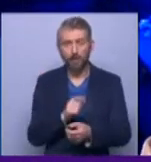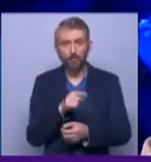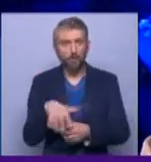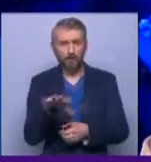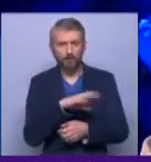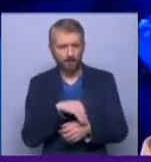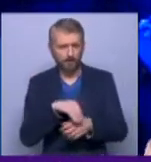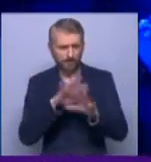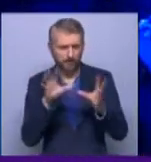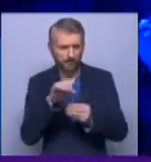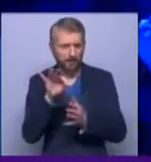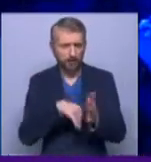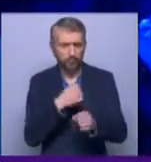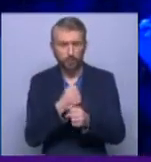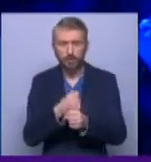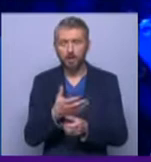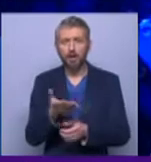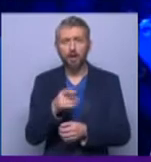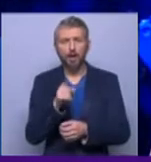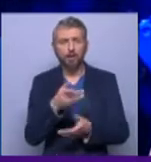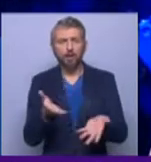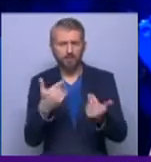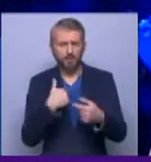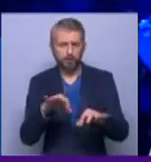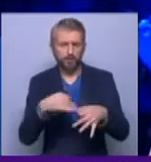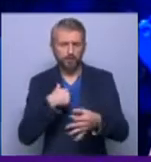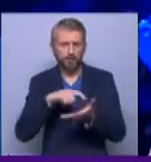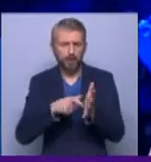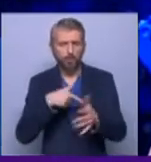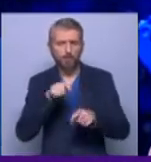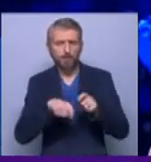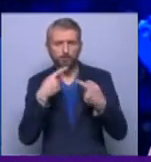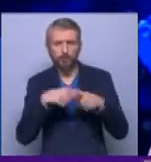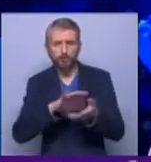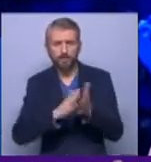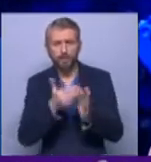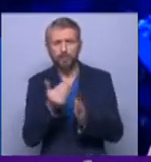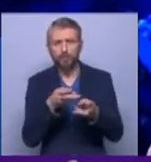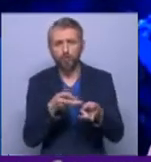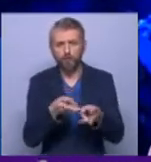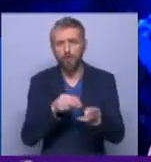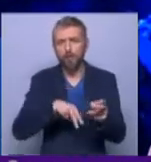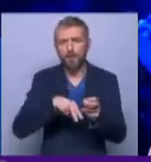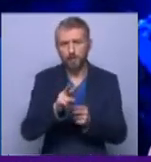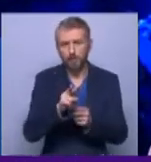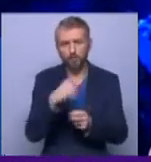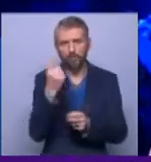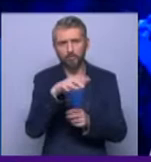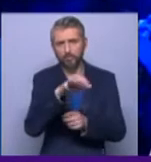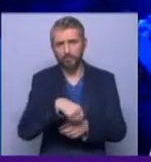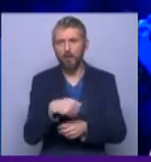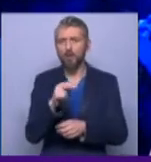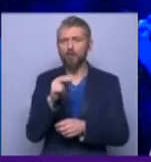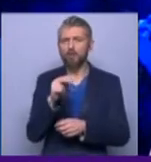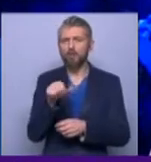одним гамузом роблять. Вони кажуть, запустіть нас в хату, ми перевіримо технічний стан вашого котла, а паралельно знімемо лічильник. І чадний